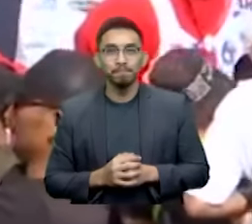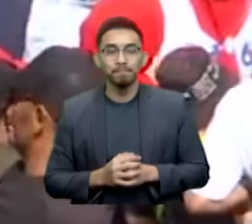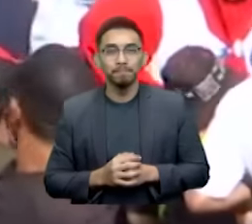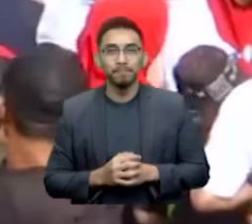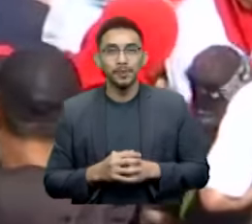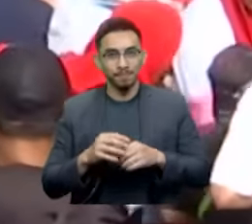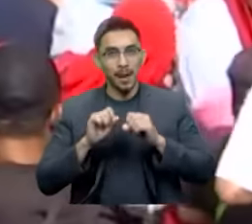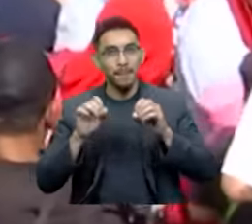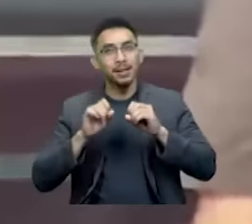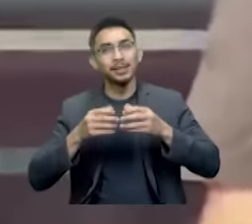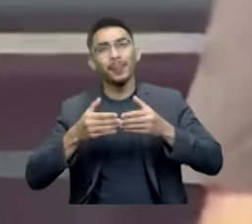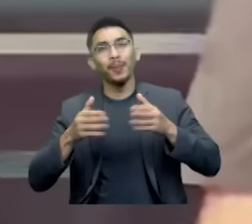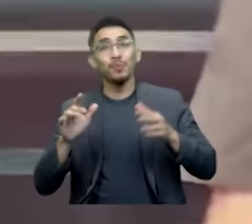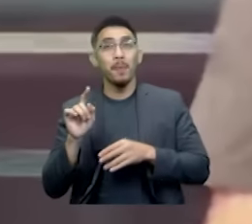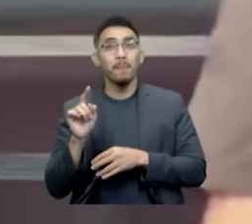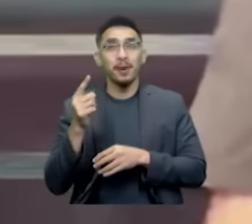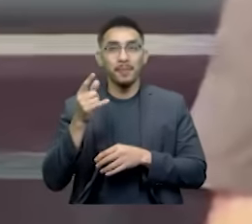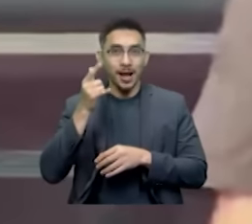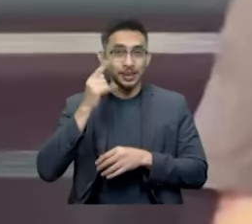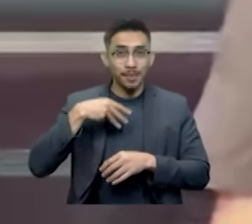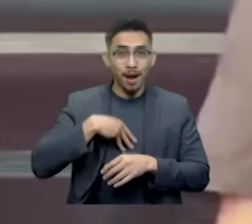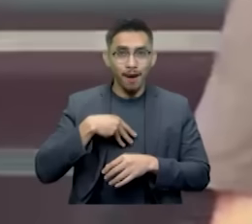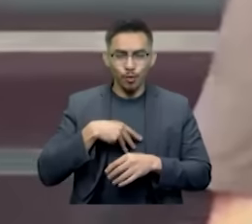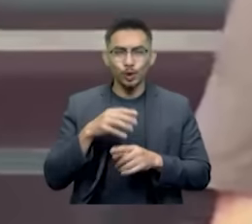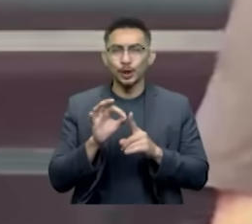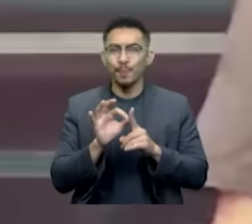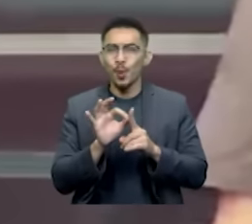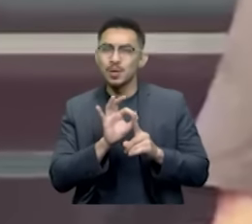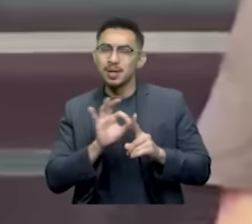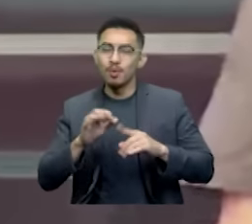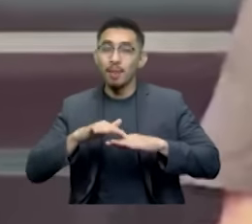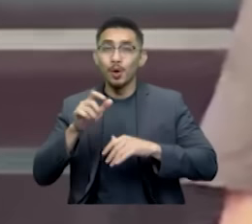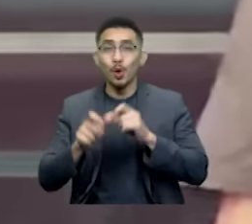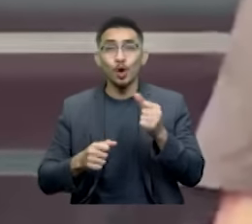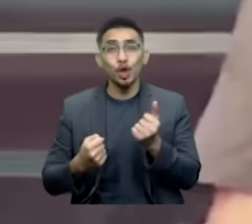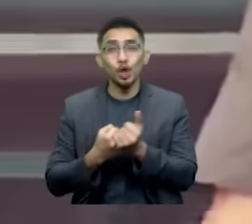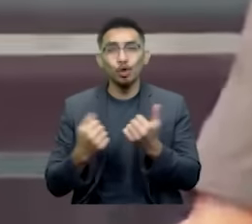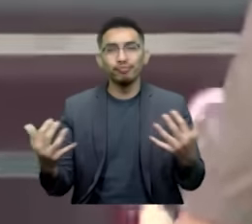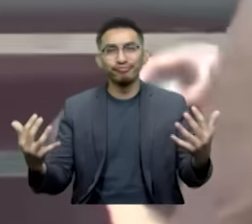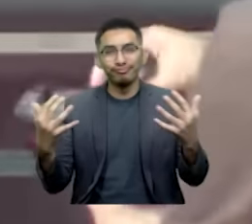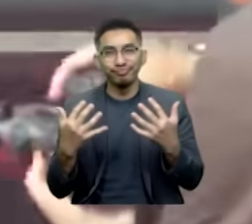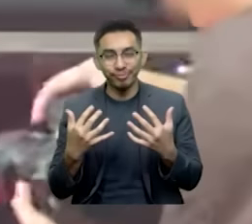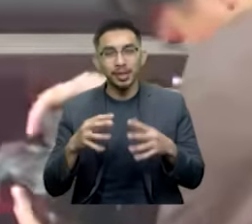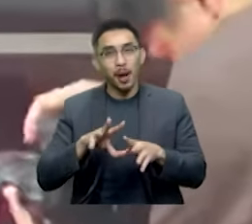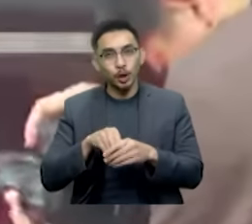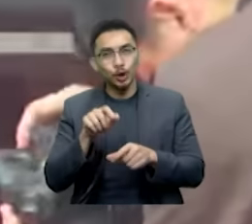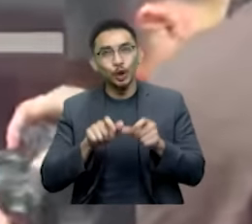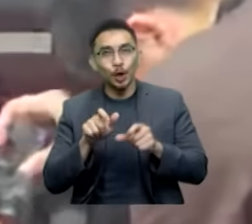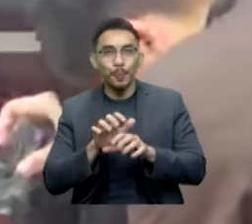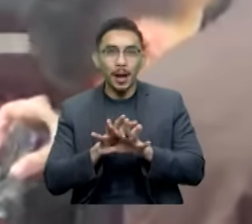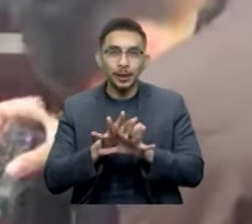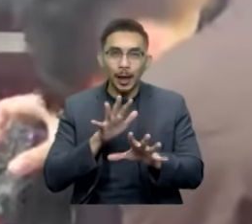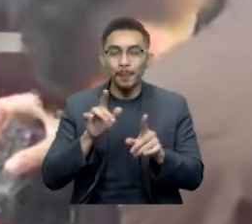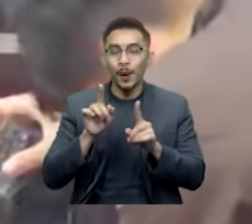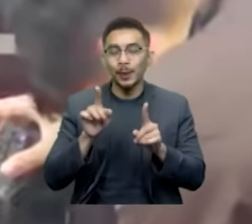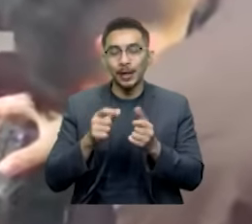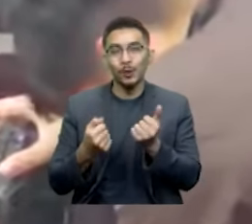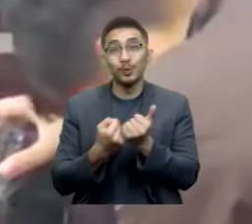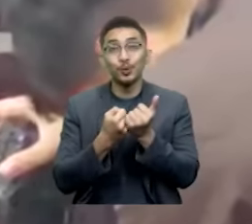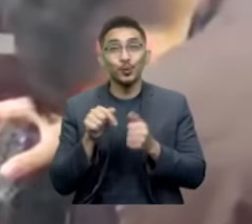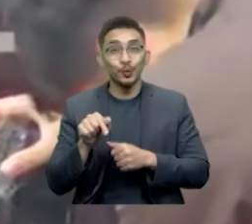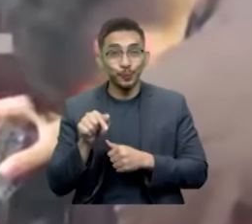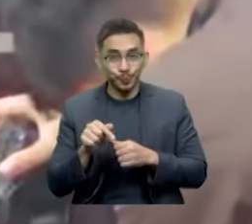Kampanye terbuka perdana Ganjar Mahfud dihadiri puluhan ribu pendukung termasuk simpatisan partai politik pengusung.